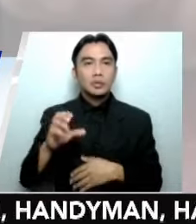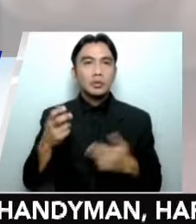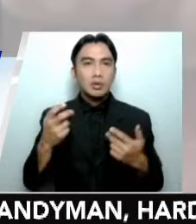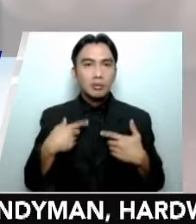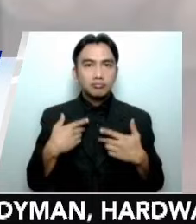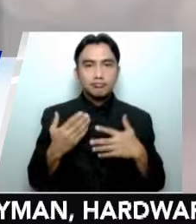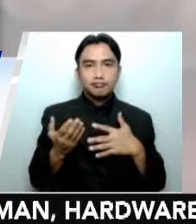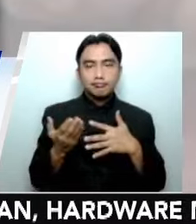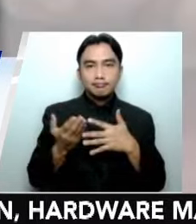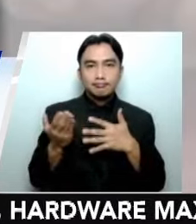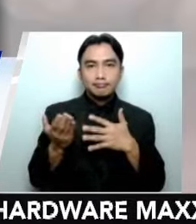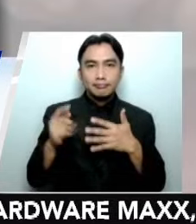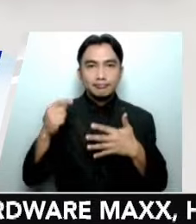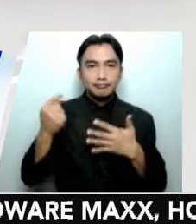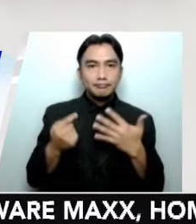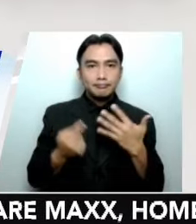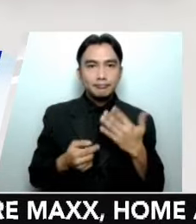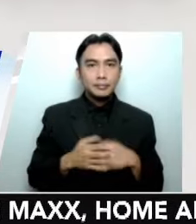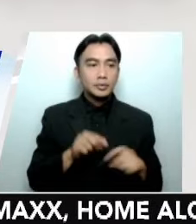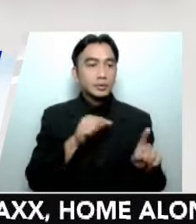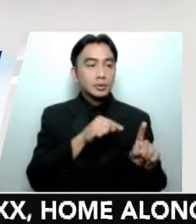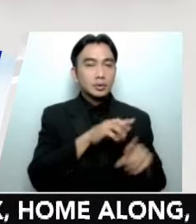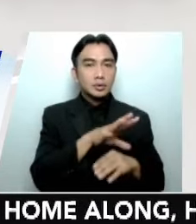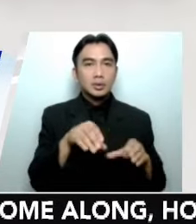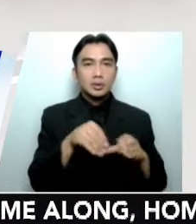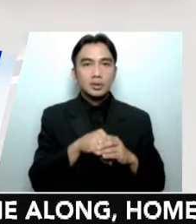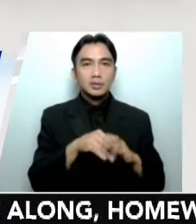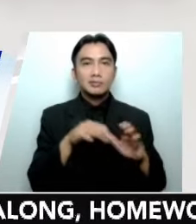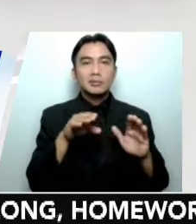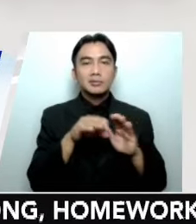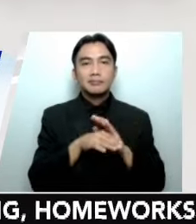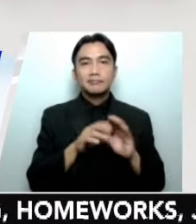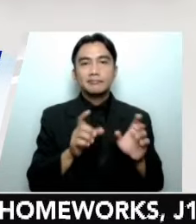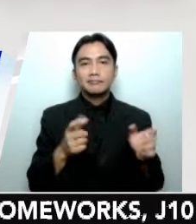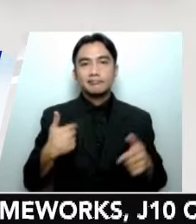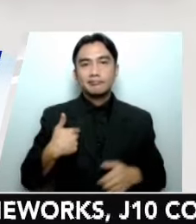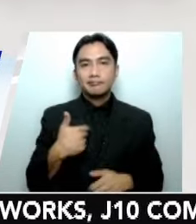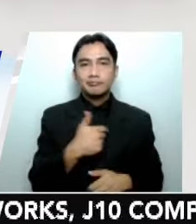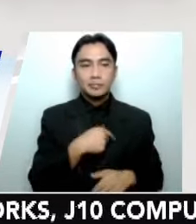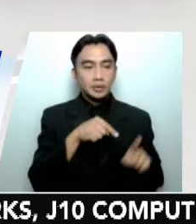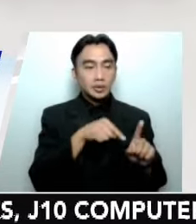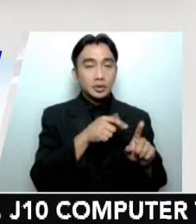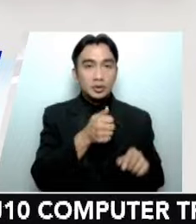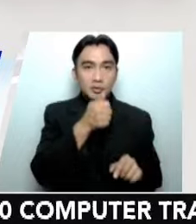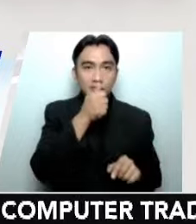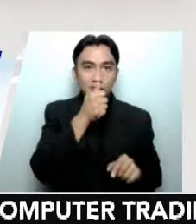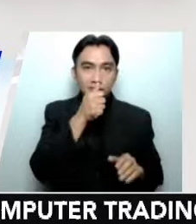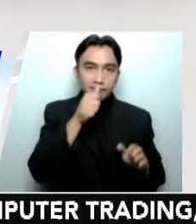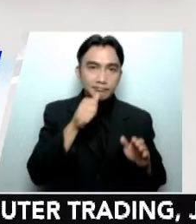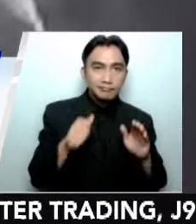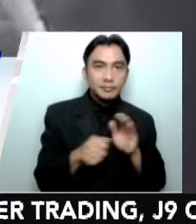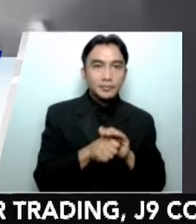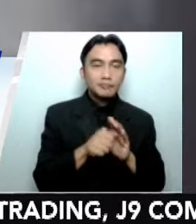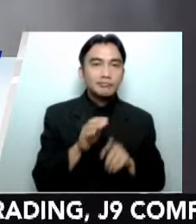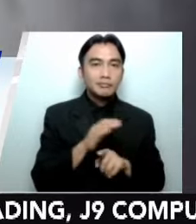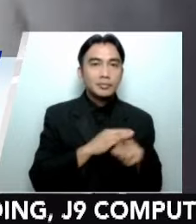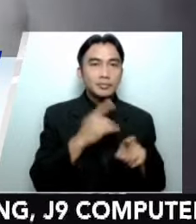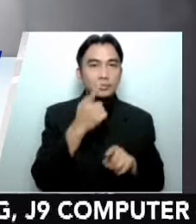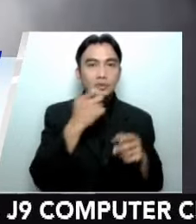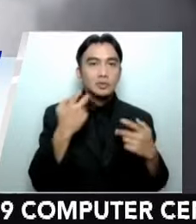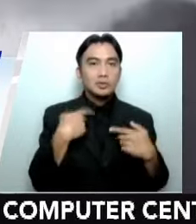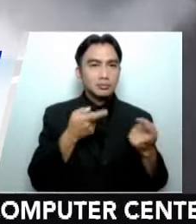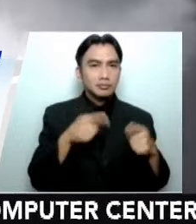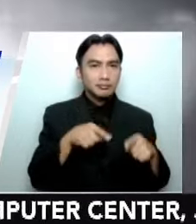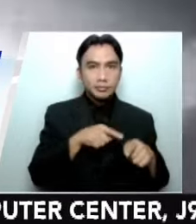ng suspect na isa ring miyembro ng criminal gang. Ilang buwan ding nagtago ang suspect dahil sa ilang kaso ng pamamaril. Sangkot